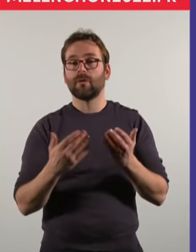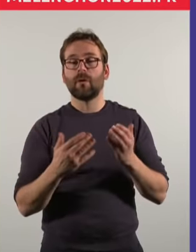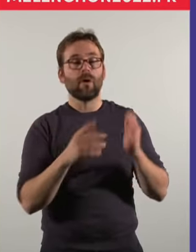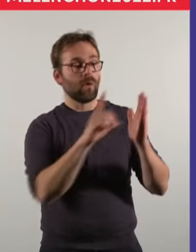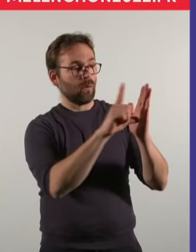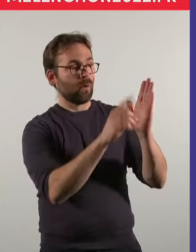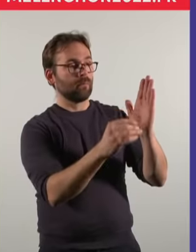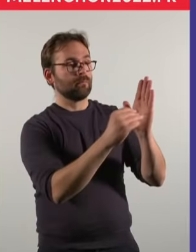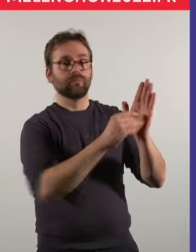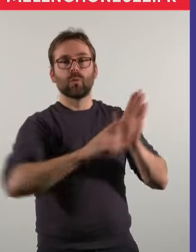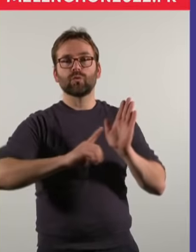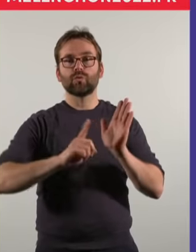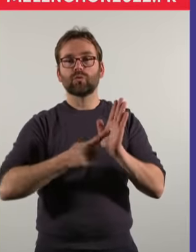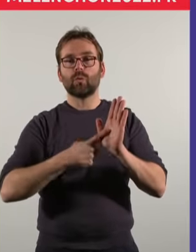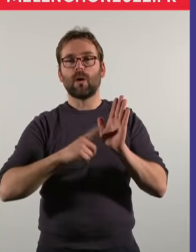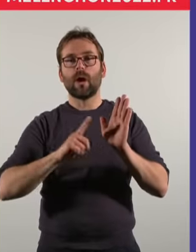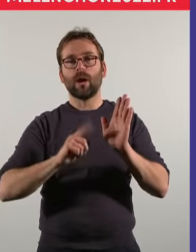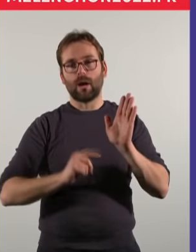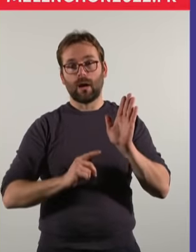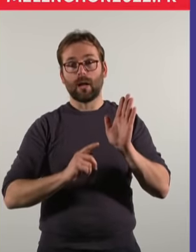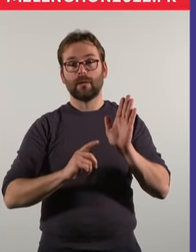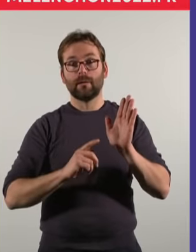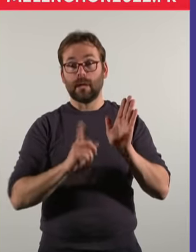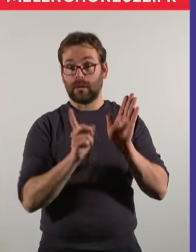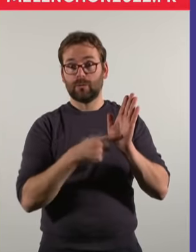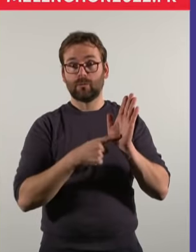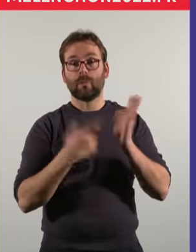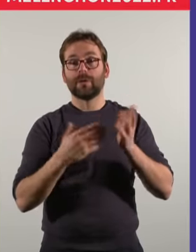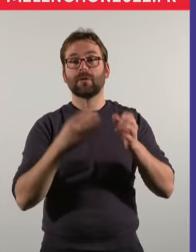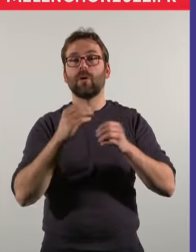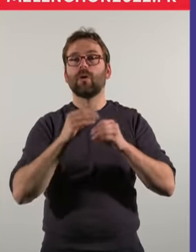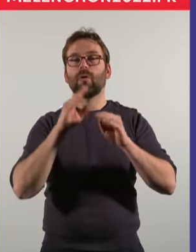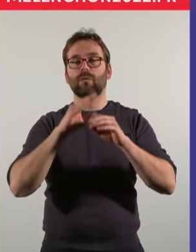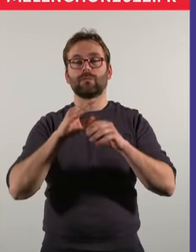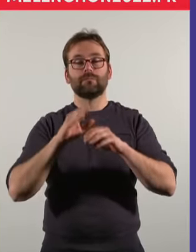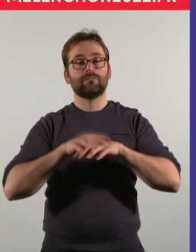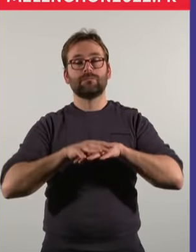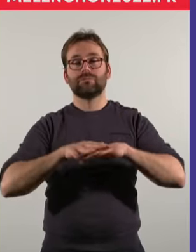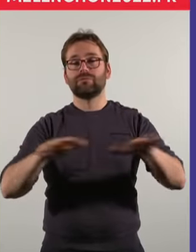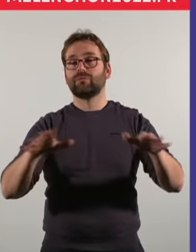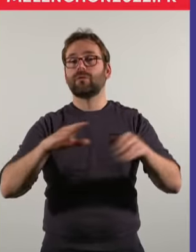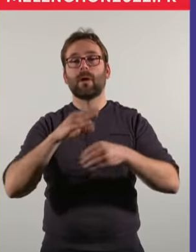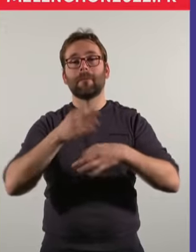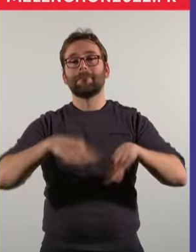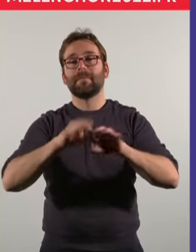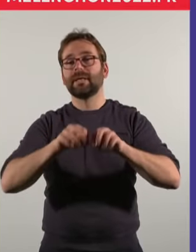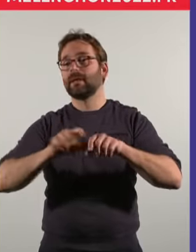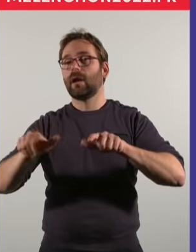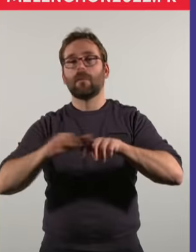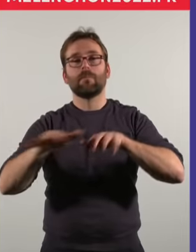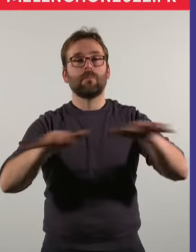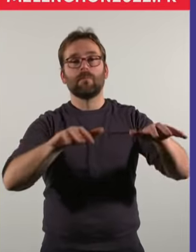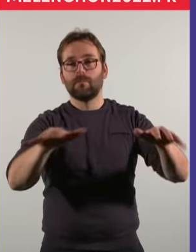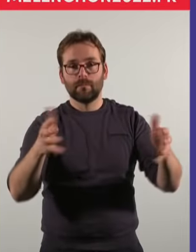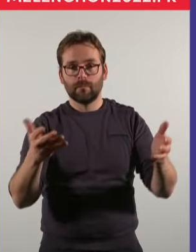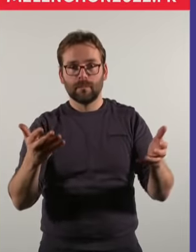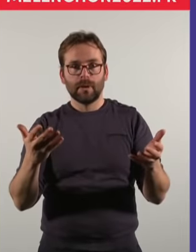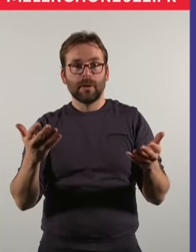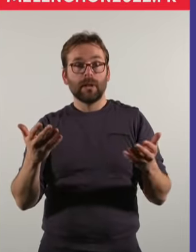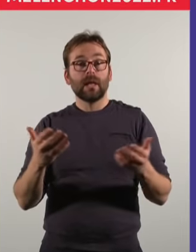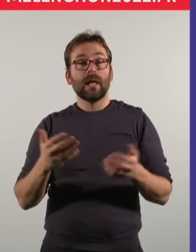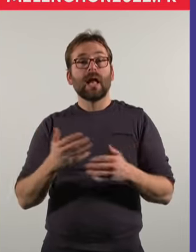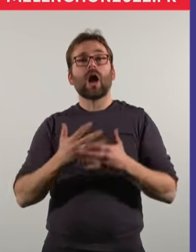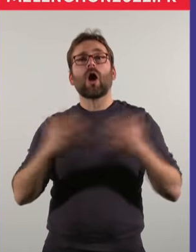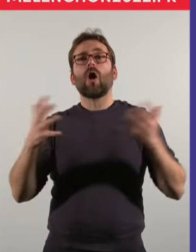imprescriptibles, mode qui s'est répandu à toute l'humanité. La Grande Révolution de 89, pourquoi elle nous est si chère ?